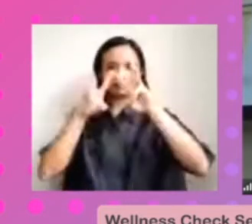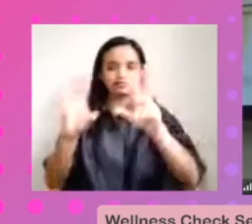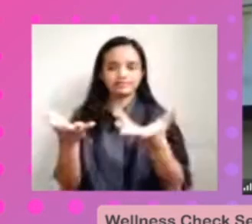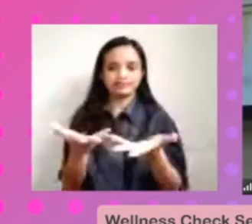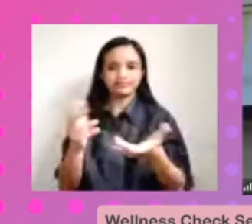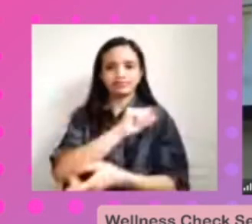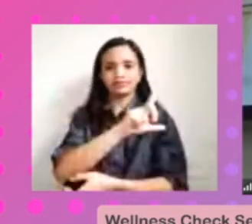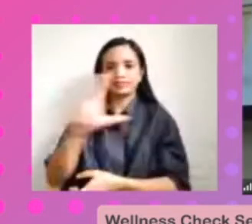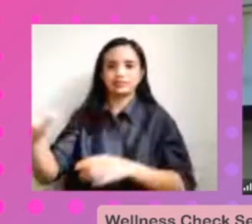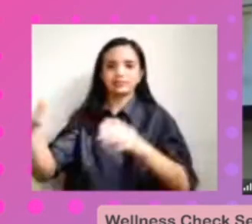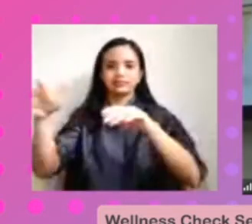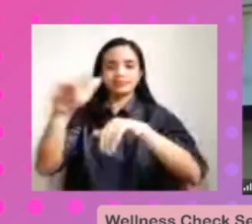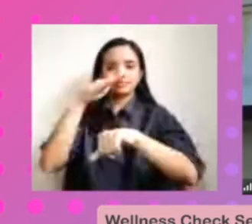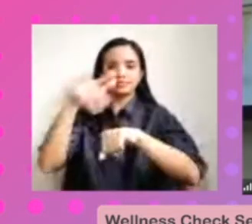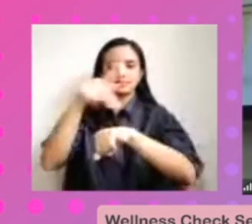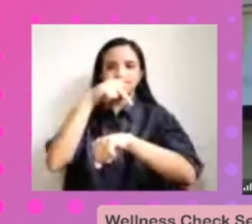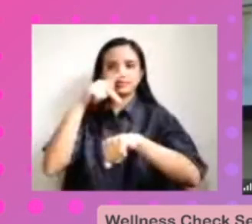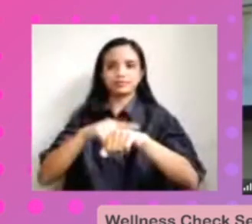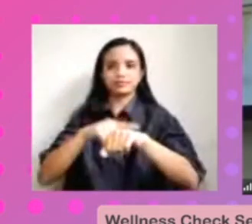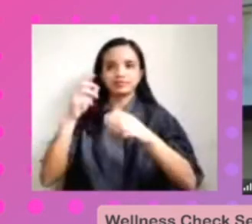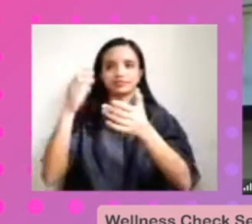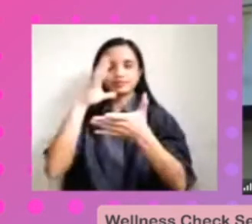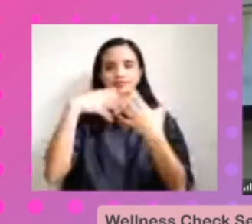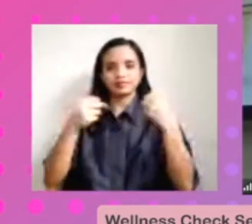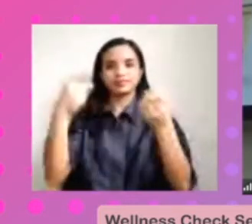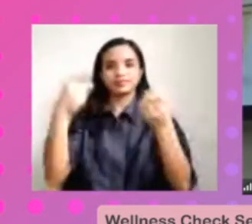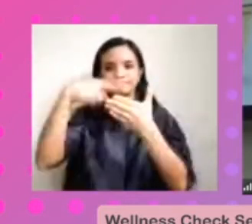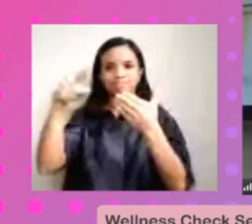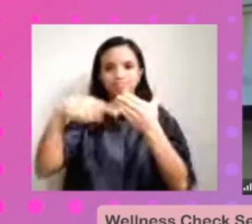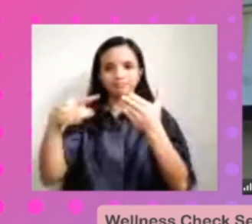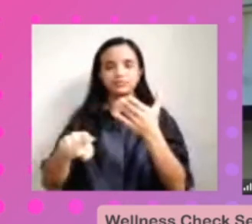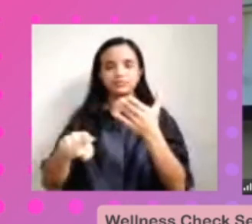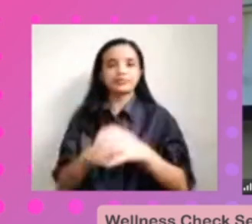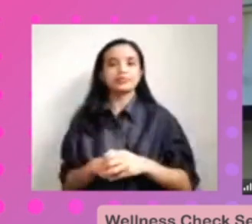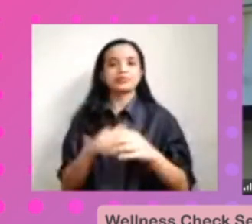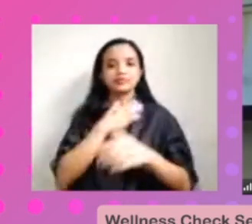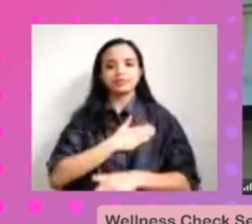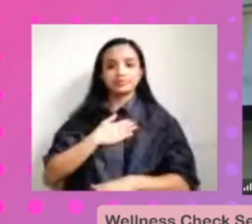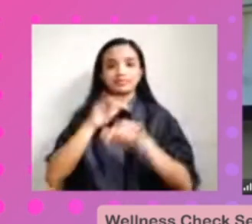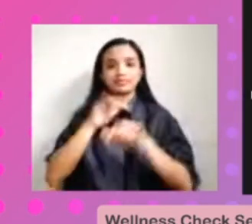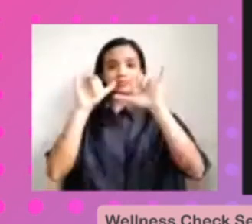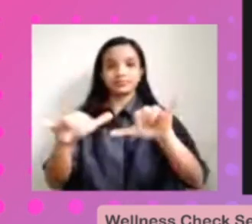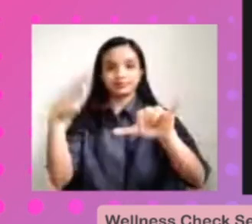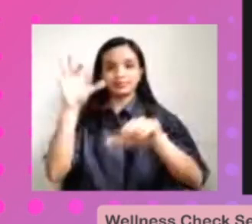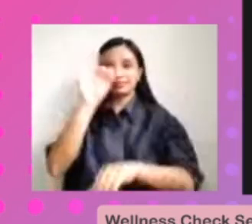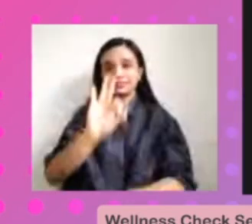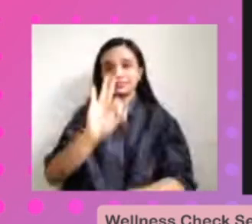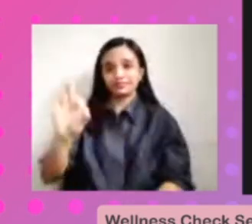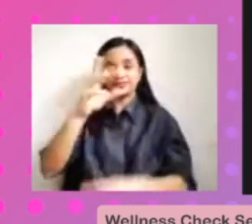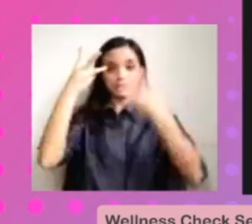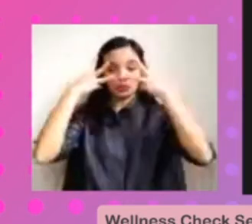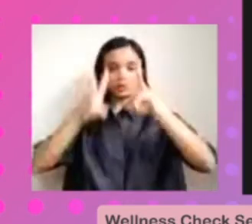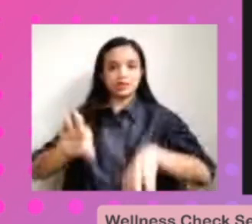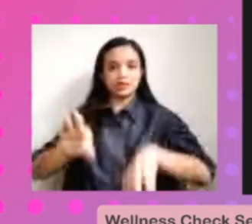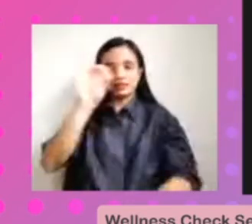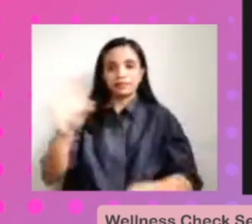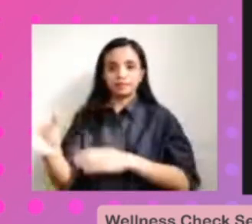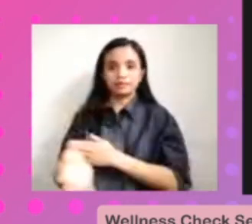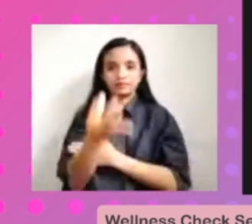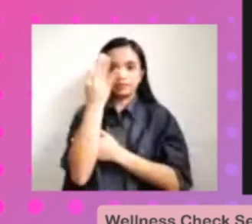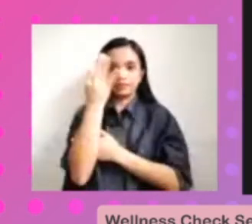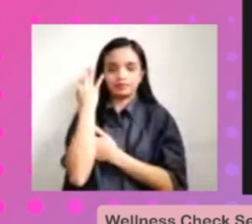kaisipan. Kasi lagi namin sinasabi, I'd like to end with this, na bawat isa sa atin ay mahalaga.